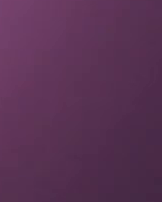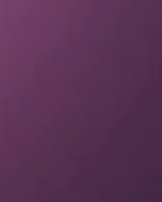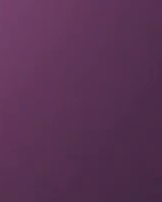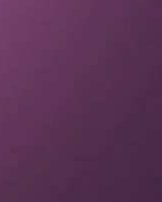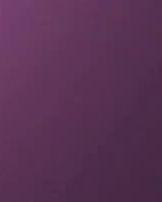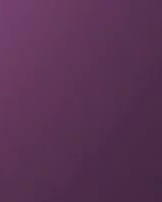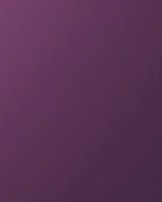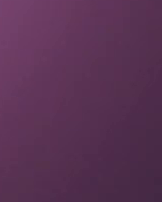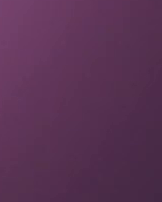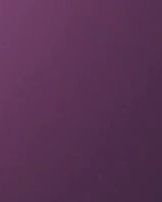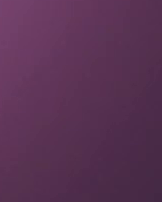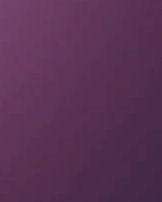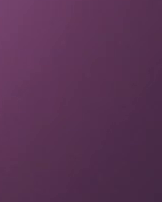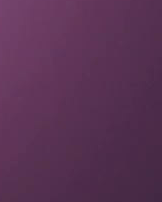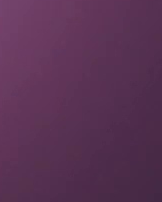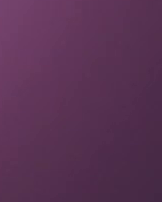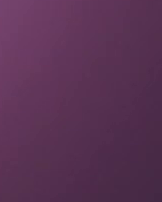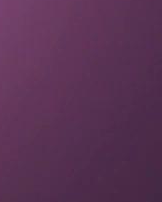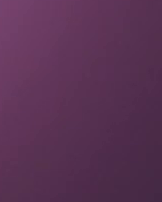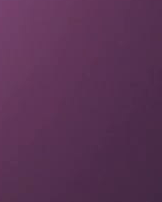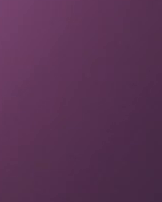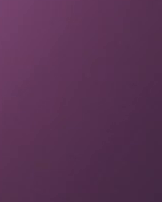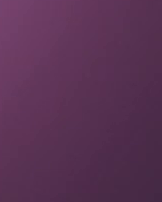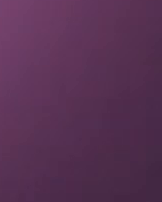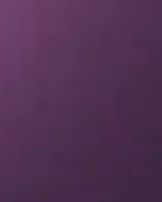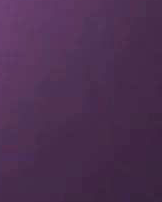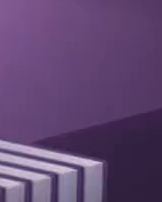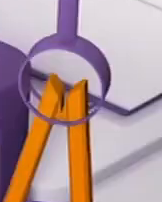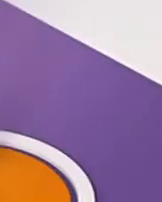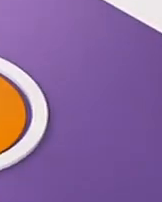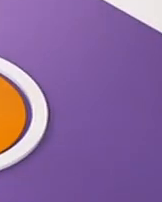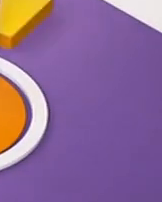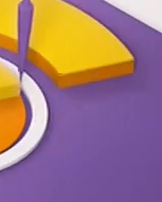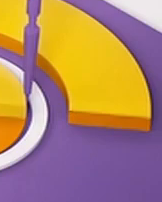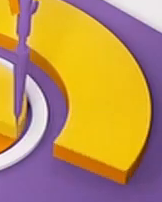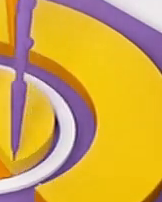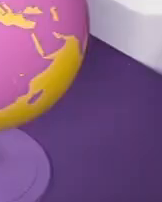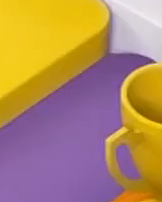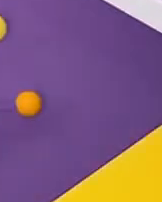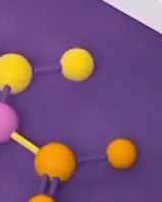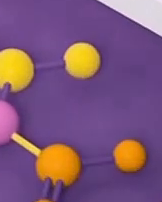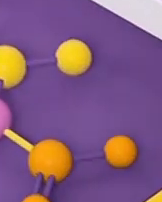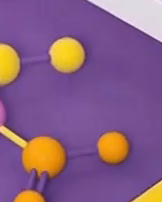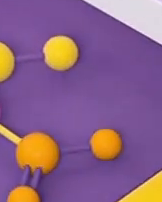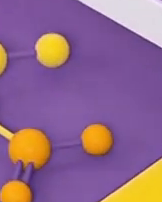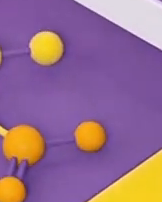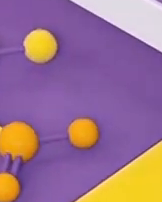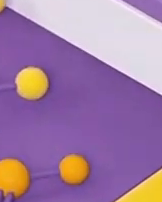Thank you.